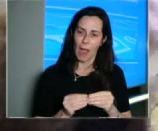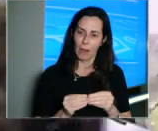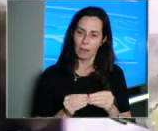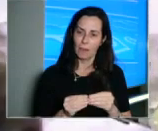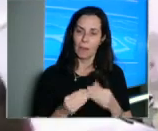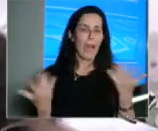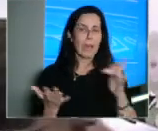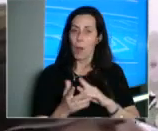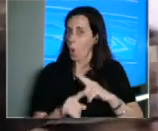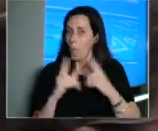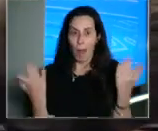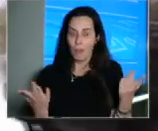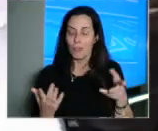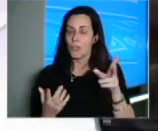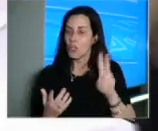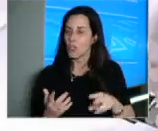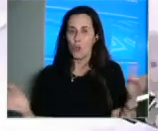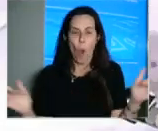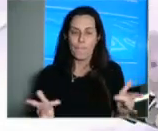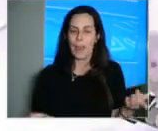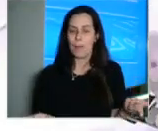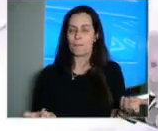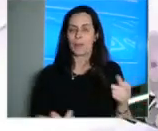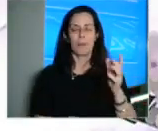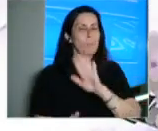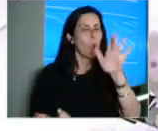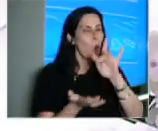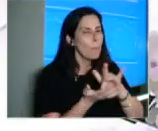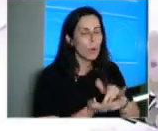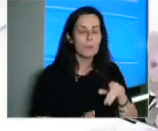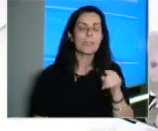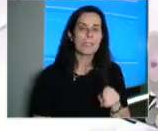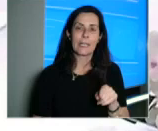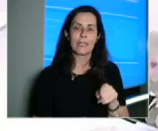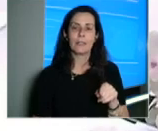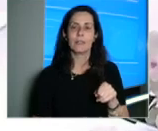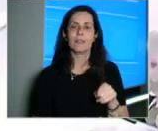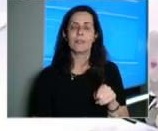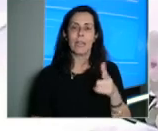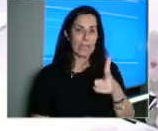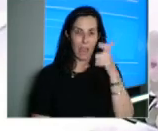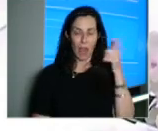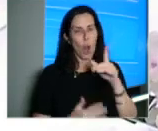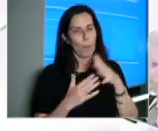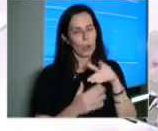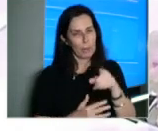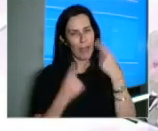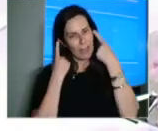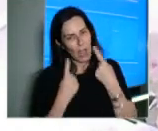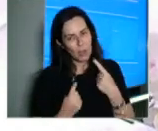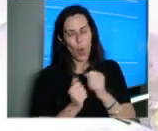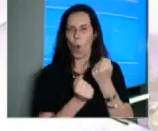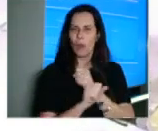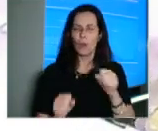אין לנו מקום אחר ללכת. יש לנו אויבים משותפים. בסניגו, בכל המקומות, זה שירה, לא בדק אם אתה חרדי